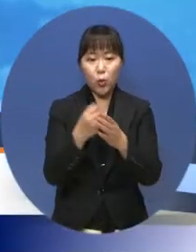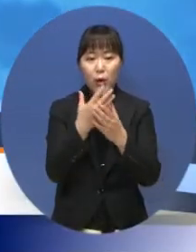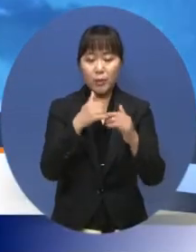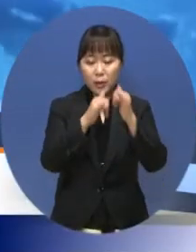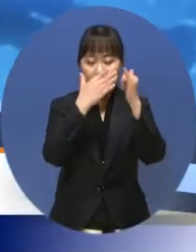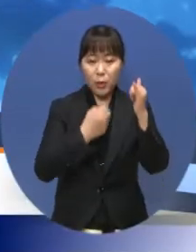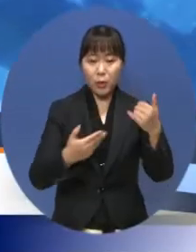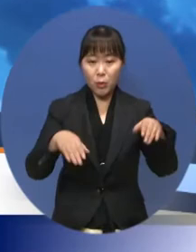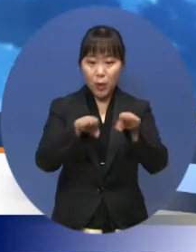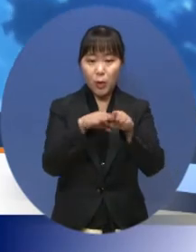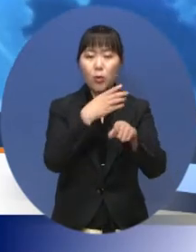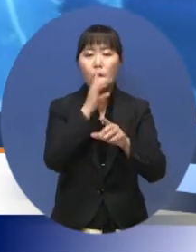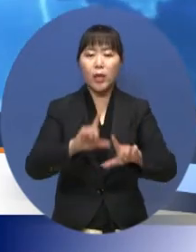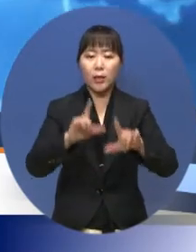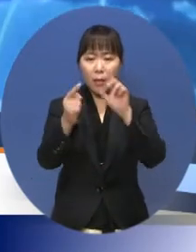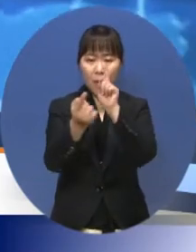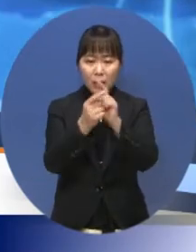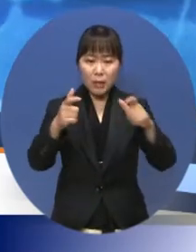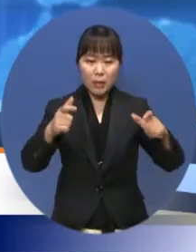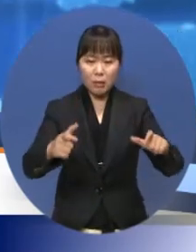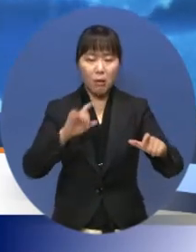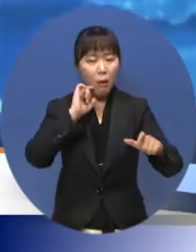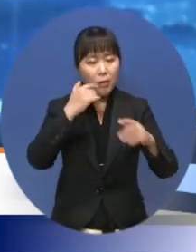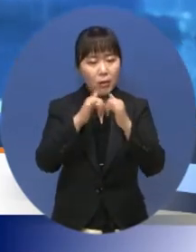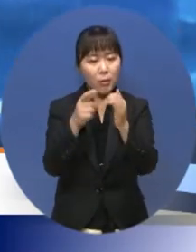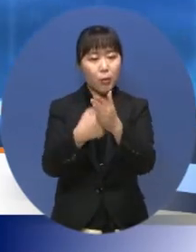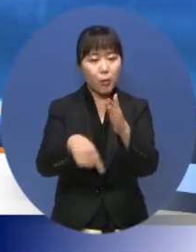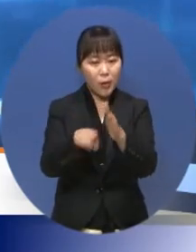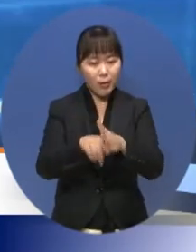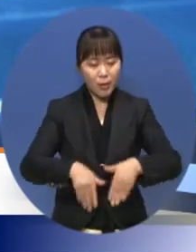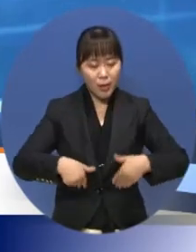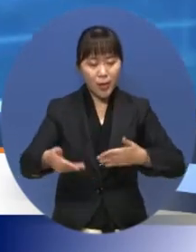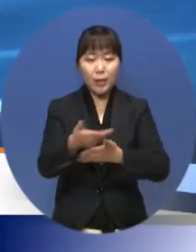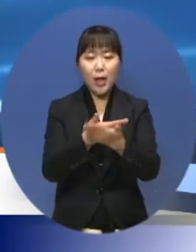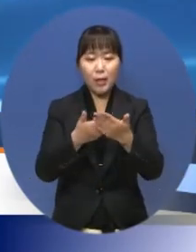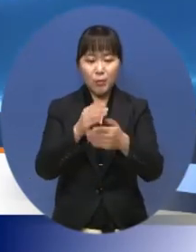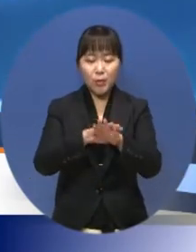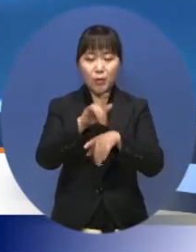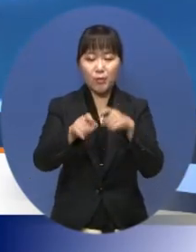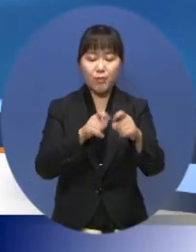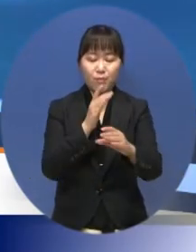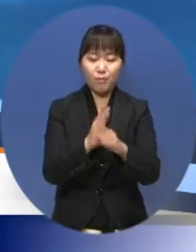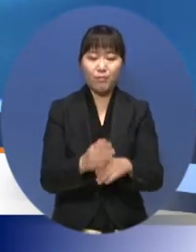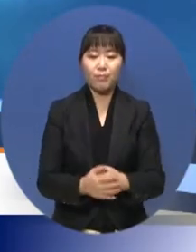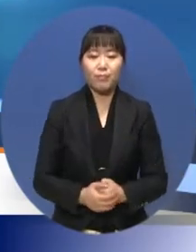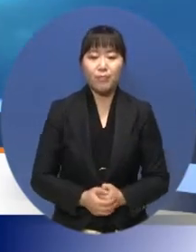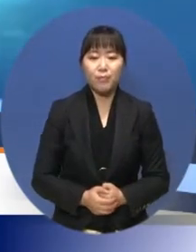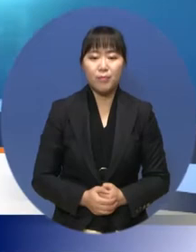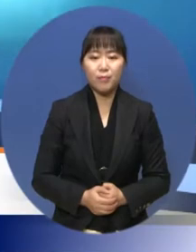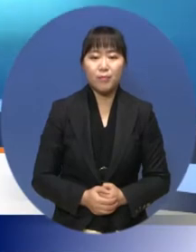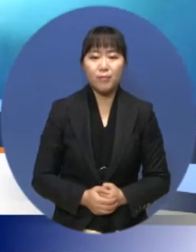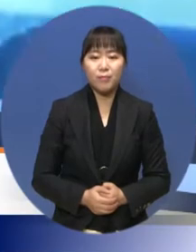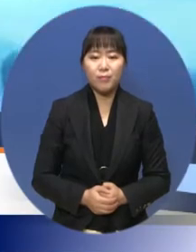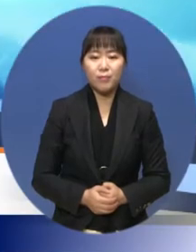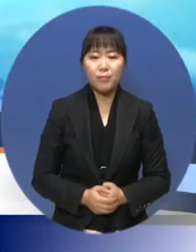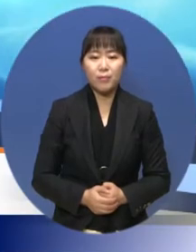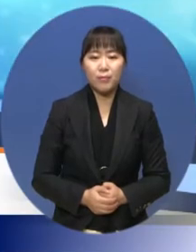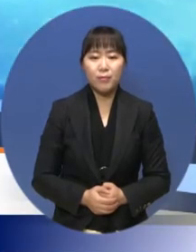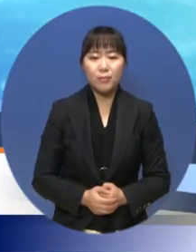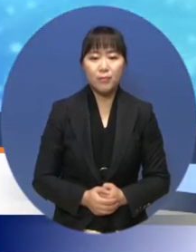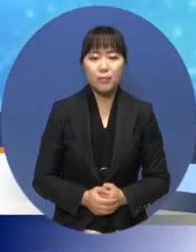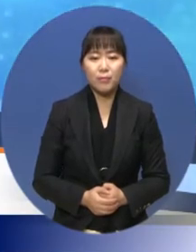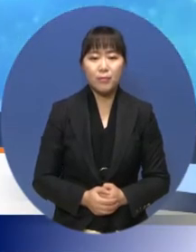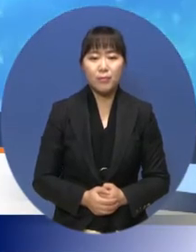수서종합사회복지관이 노인의 날을 맞아 지역의 취약계층을 위한 따뜻한 나눔을 실천했습니다. 그 현장에 정운선